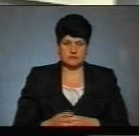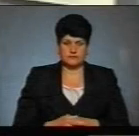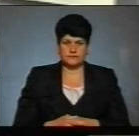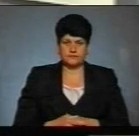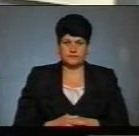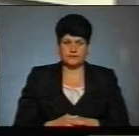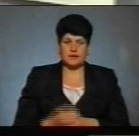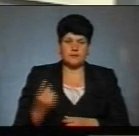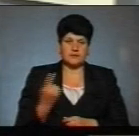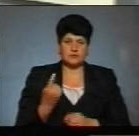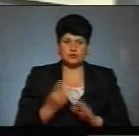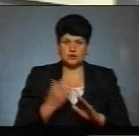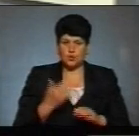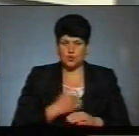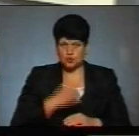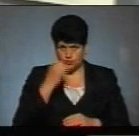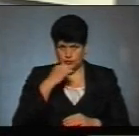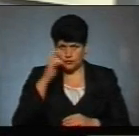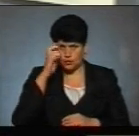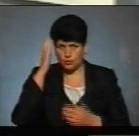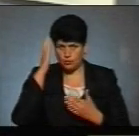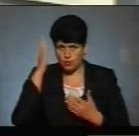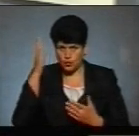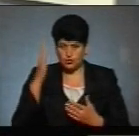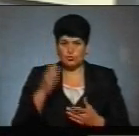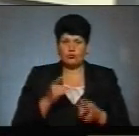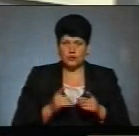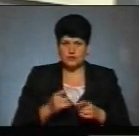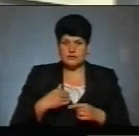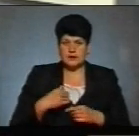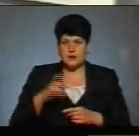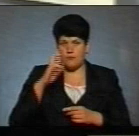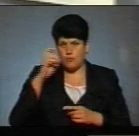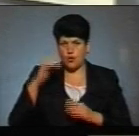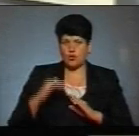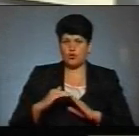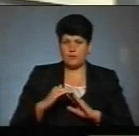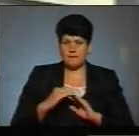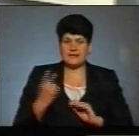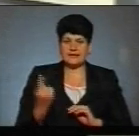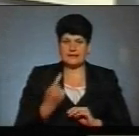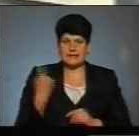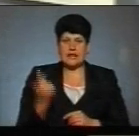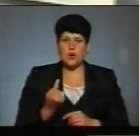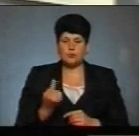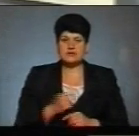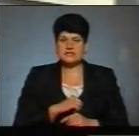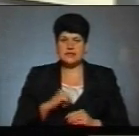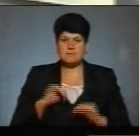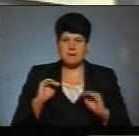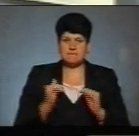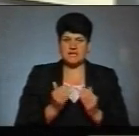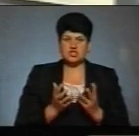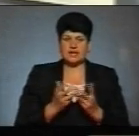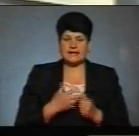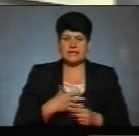регіонах? Перш за все, я хочу подякувати Богу, тому що дійсно нам Бог допомагає, і ми єдина область, яких саме найменша кількість